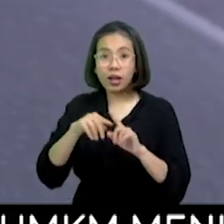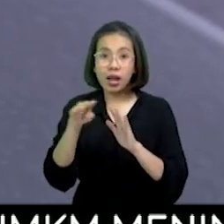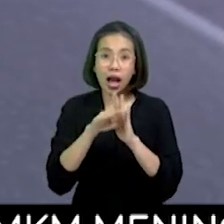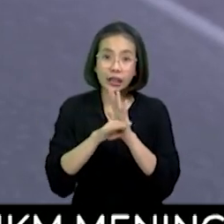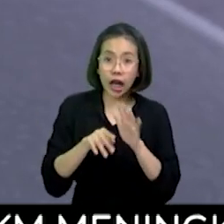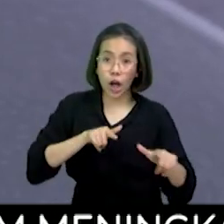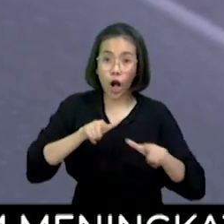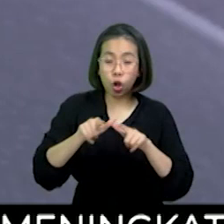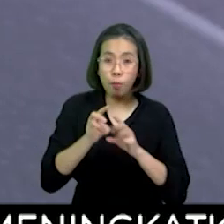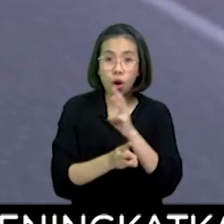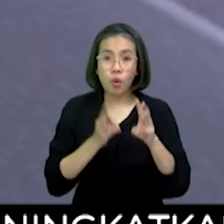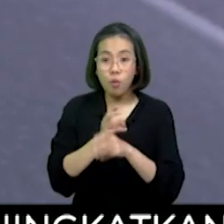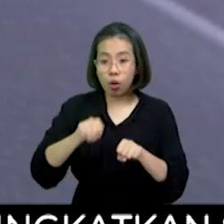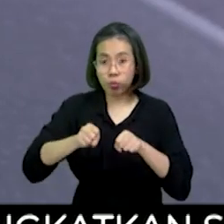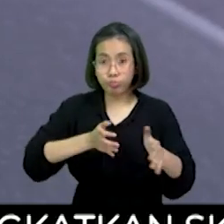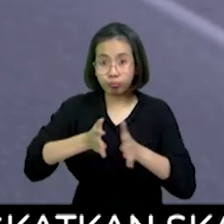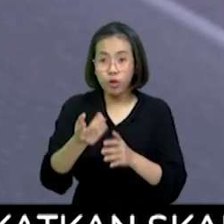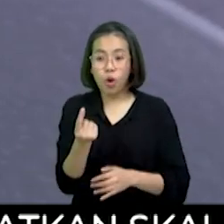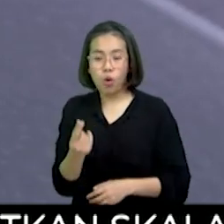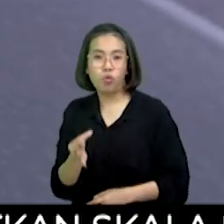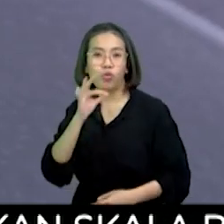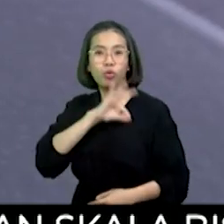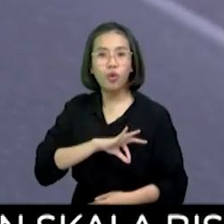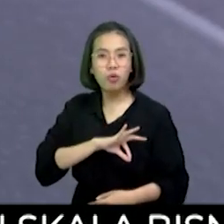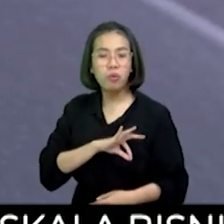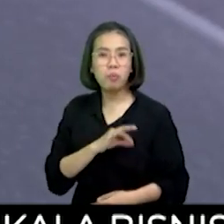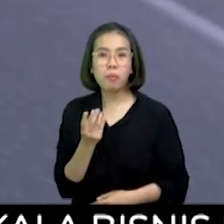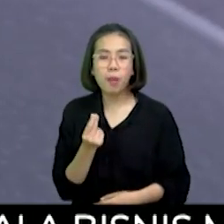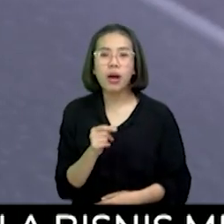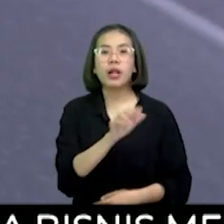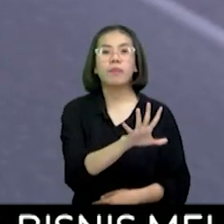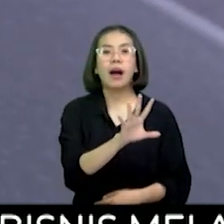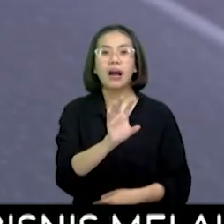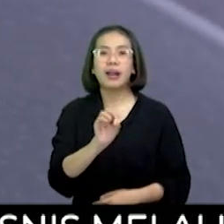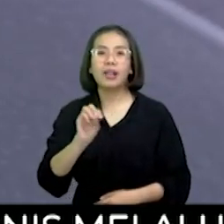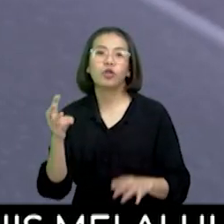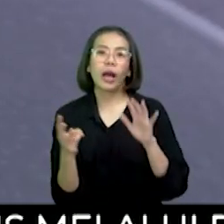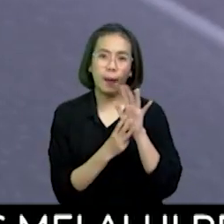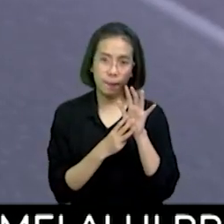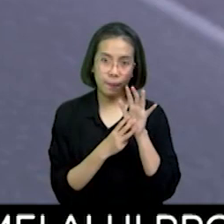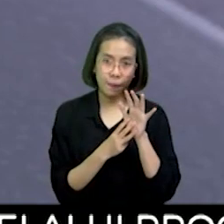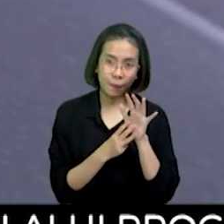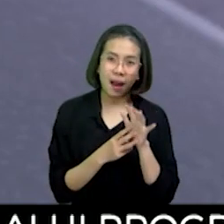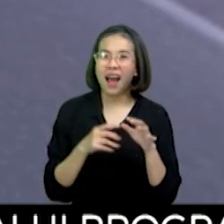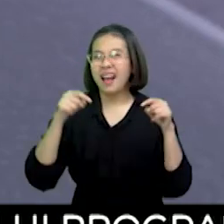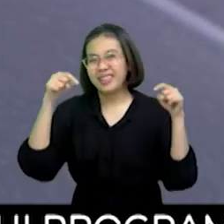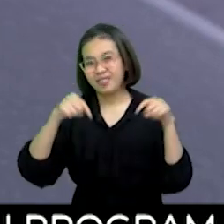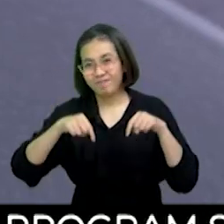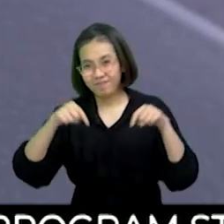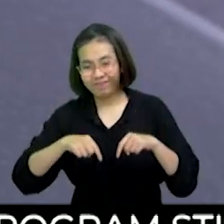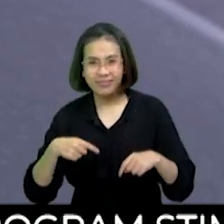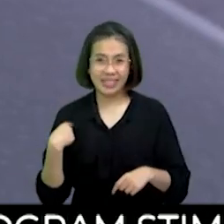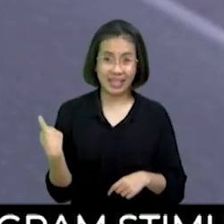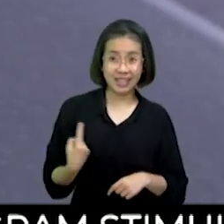Superbike 2021 mencapai angka 500 miliar rupiah. Oleh karenanya sudah seyogianya